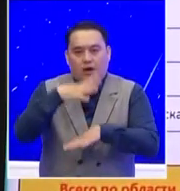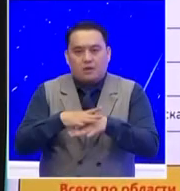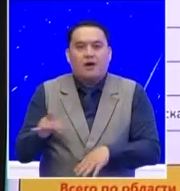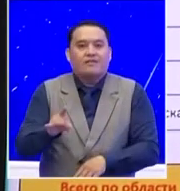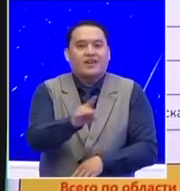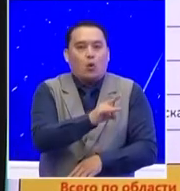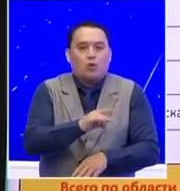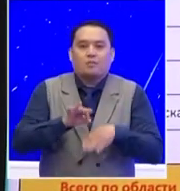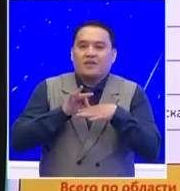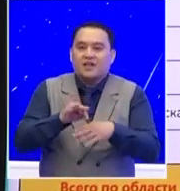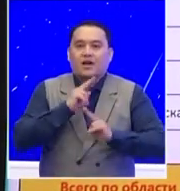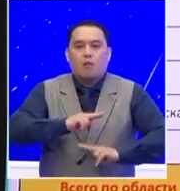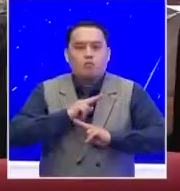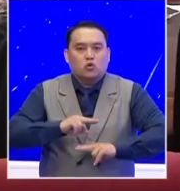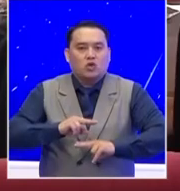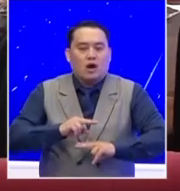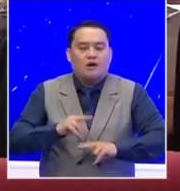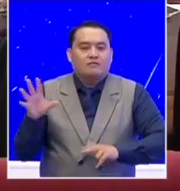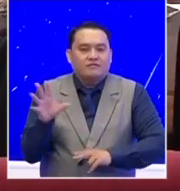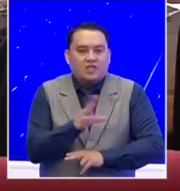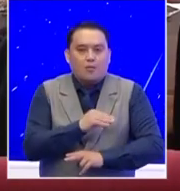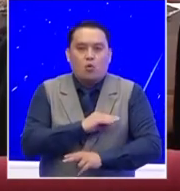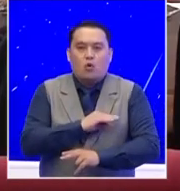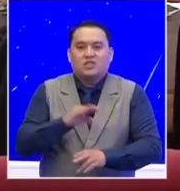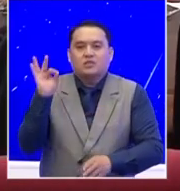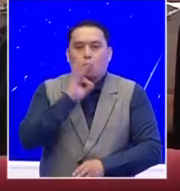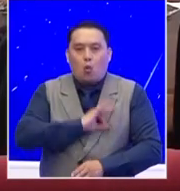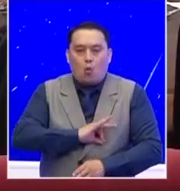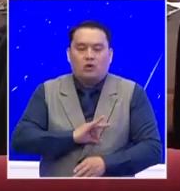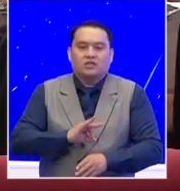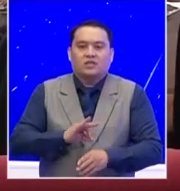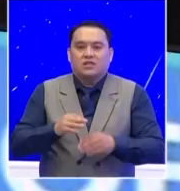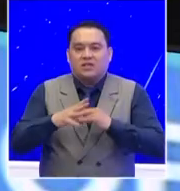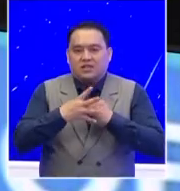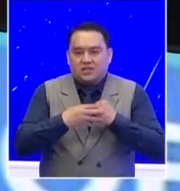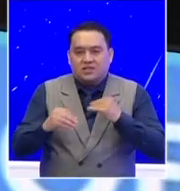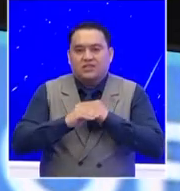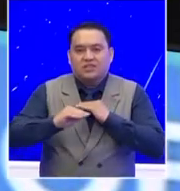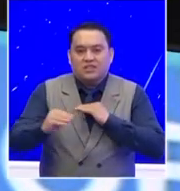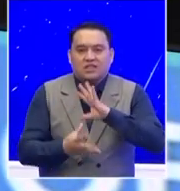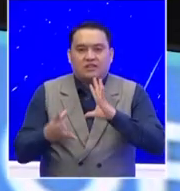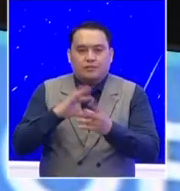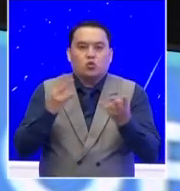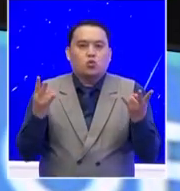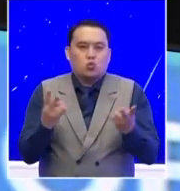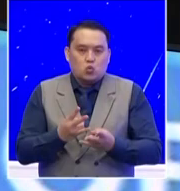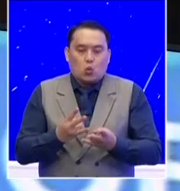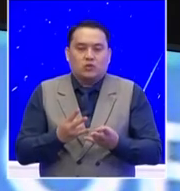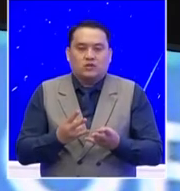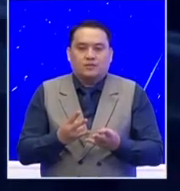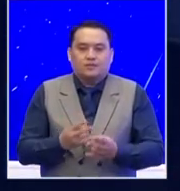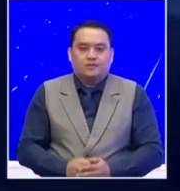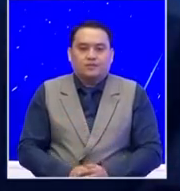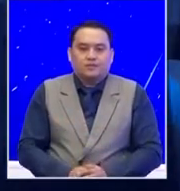регионов провести работу по максимальному и безусловному освоению вводимых орошаемых земель и подведению необходимой